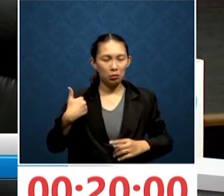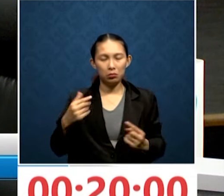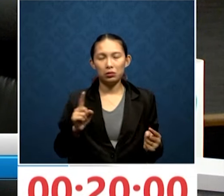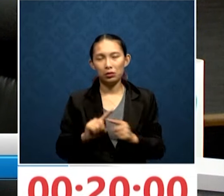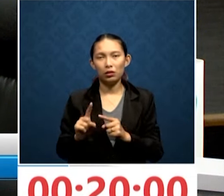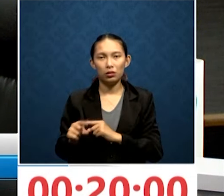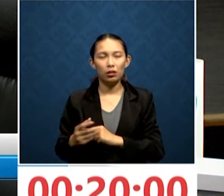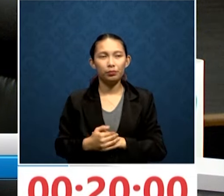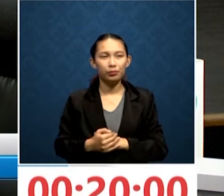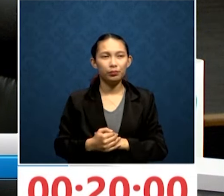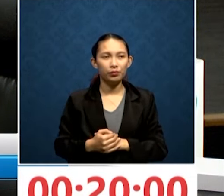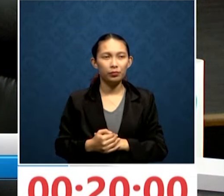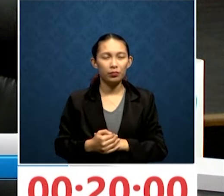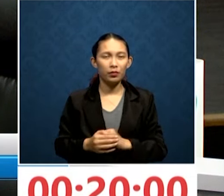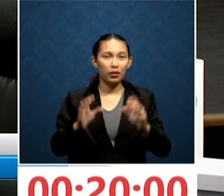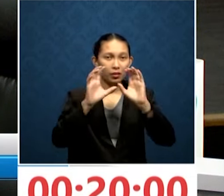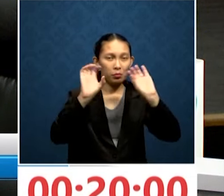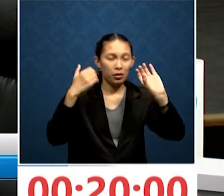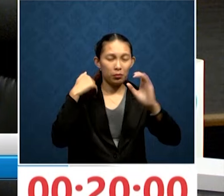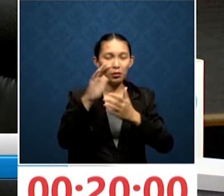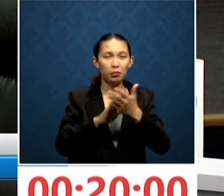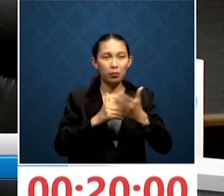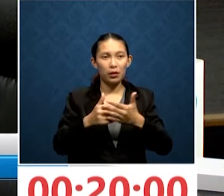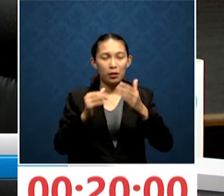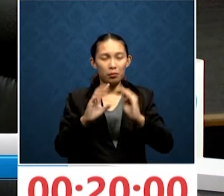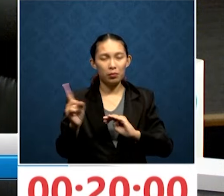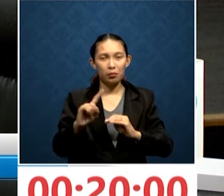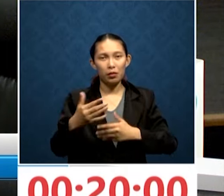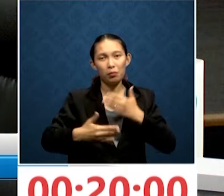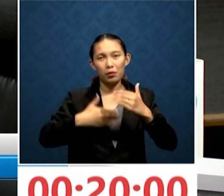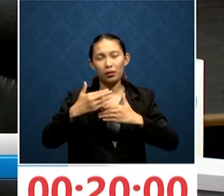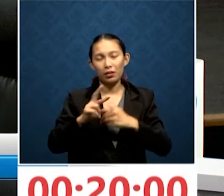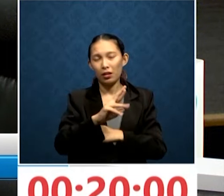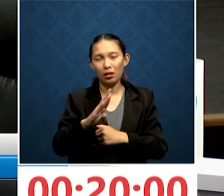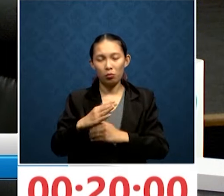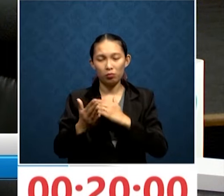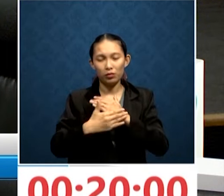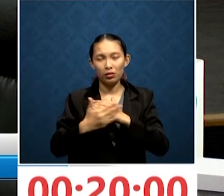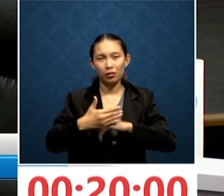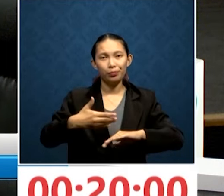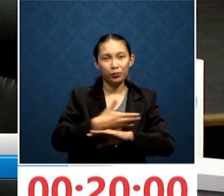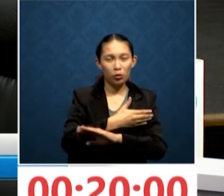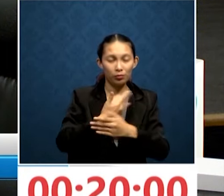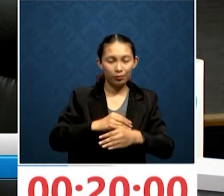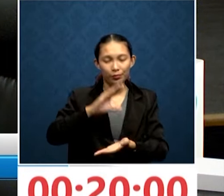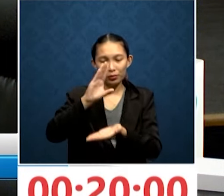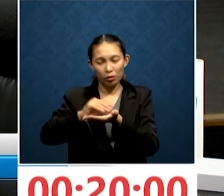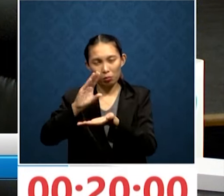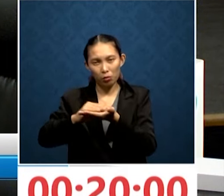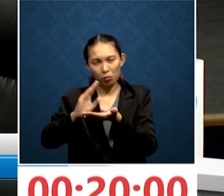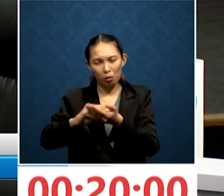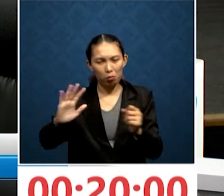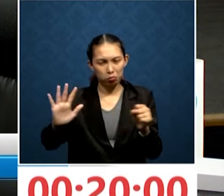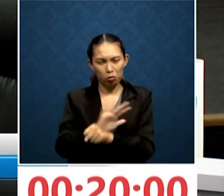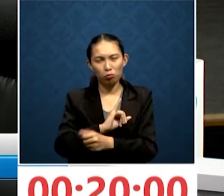วงทีรัฐบาลมีแผนอย่างไรในการพัฒนาระบบแจ้งเตือนภัยล่วงหน้าและการเก็บข้อมูลที่แม่นยำ